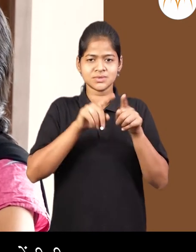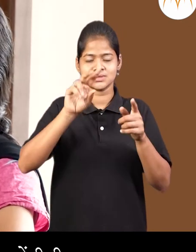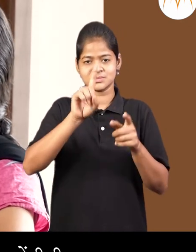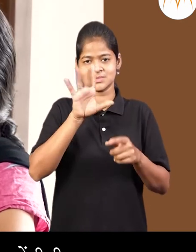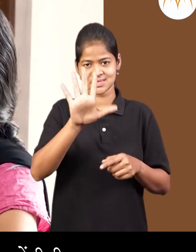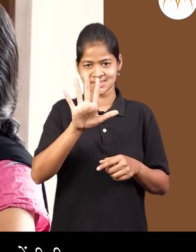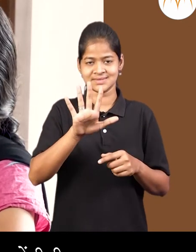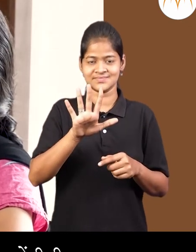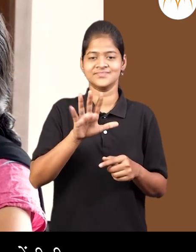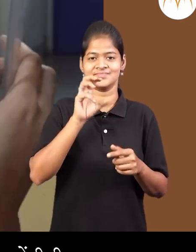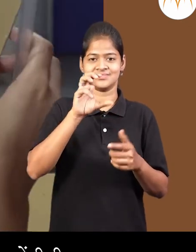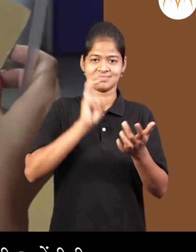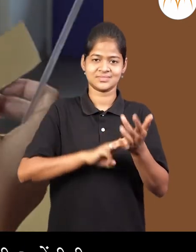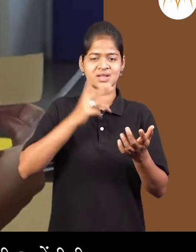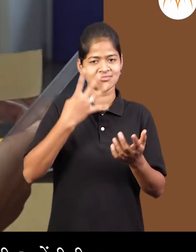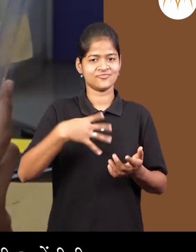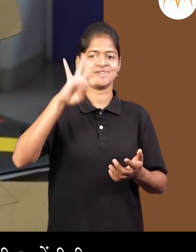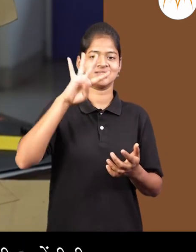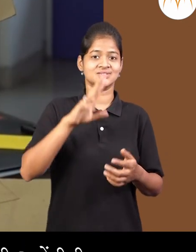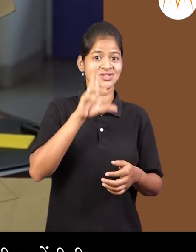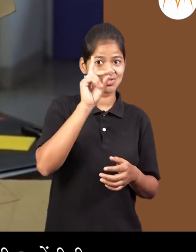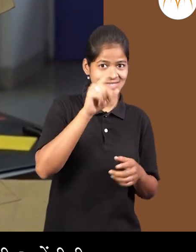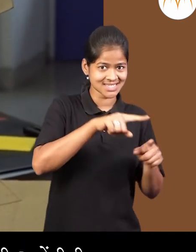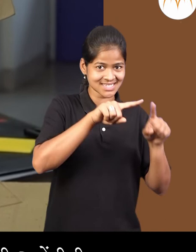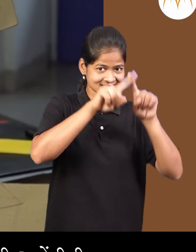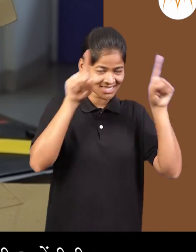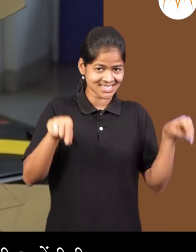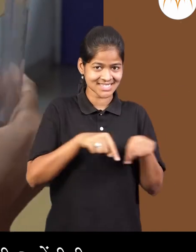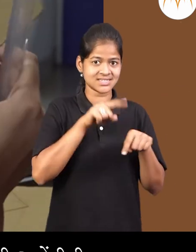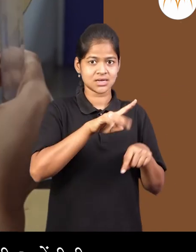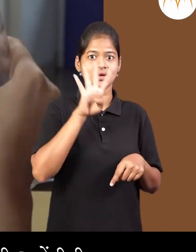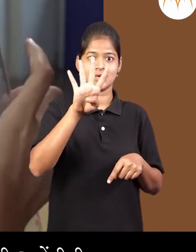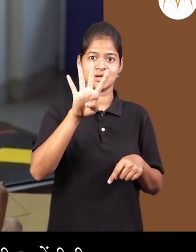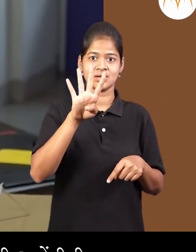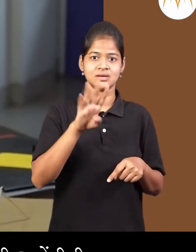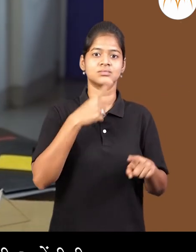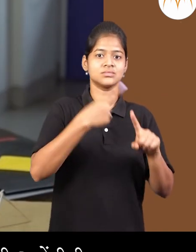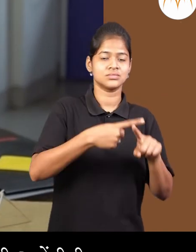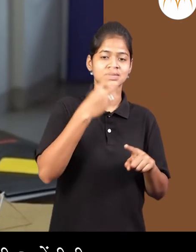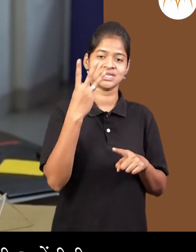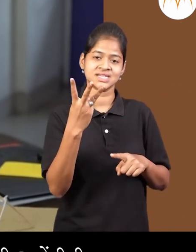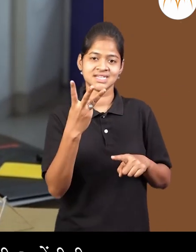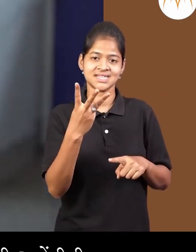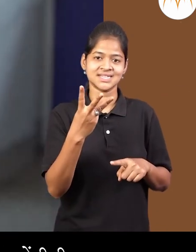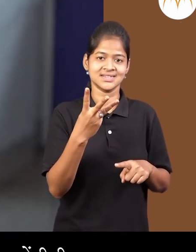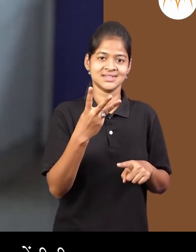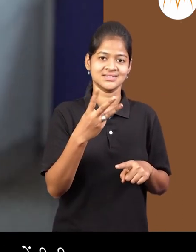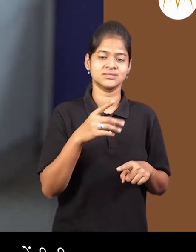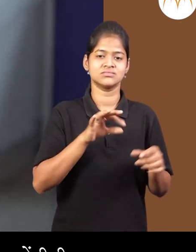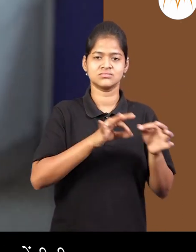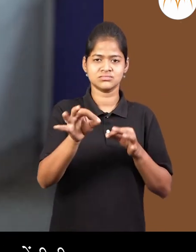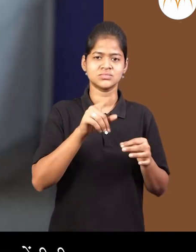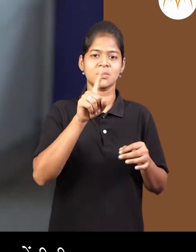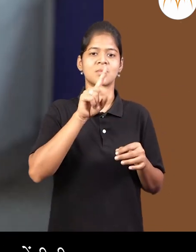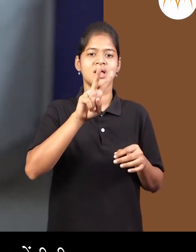झालं 15 चौरस सेंटीमीटर. दुसऱ्याची लांबी आहे 4 सेंटीमीटर आणि रुंदी 3 सेंटीमीटर म्हणजे